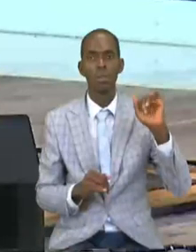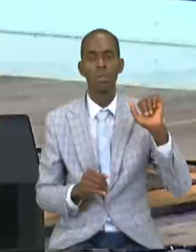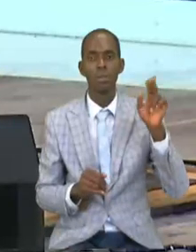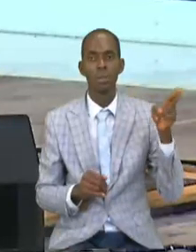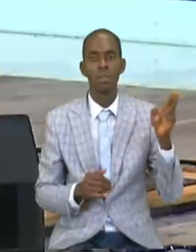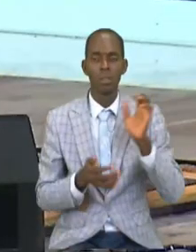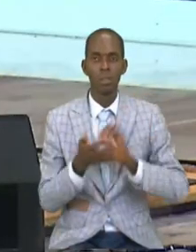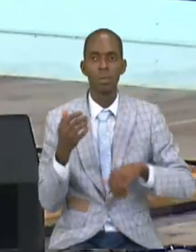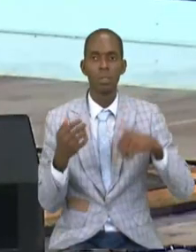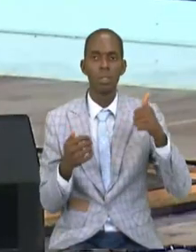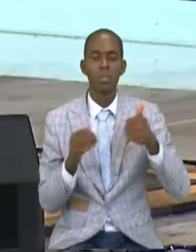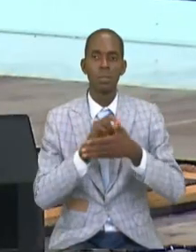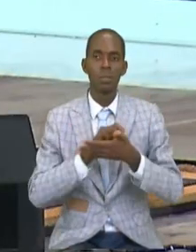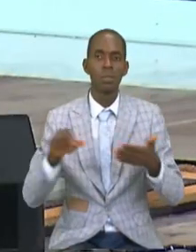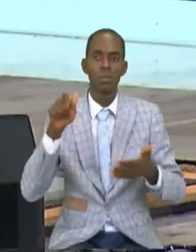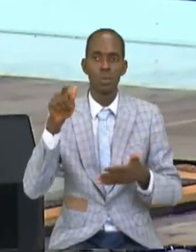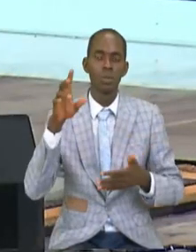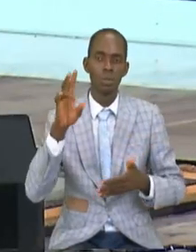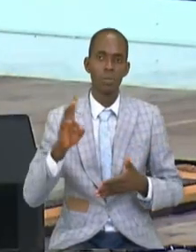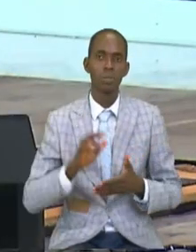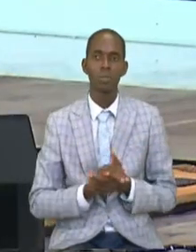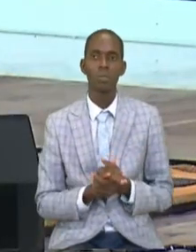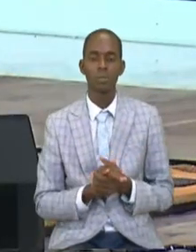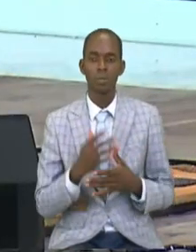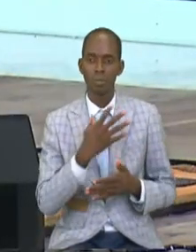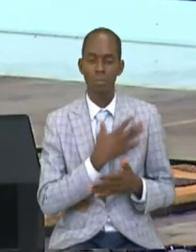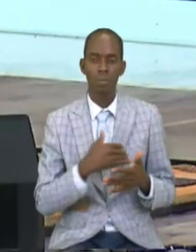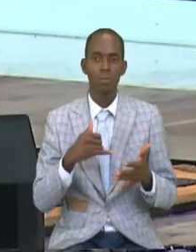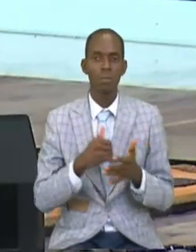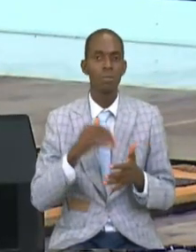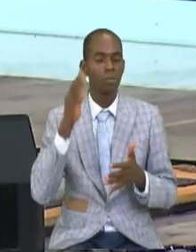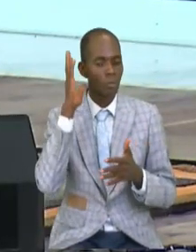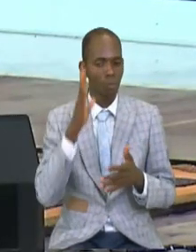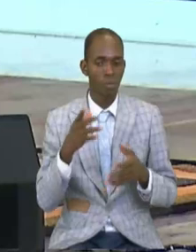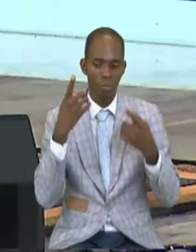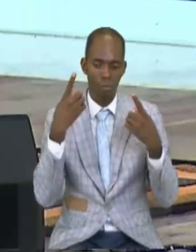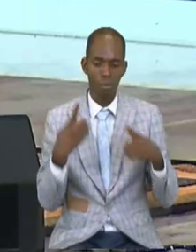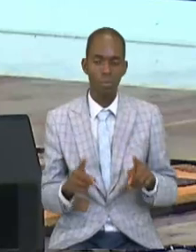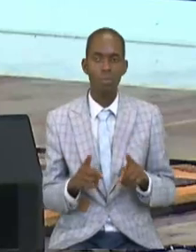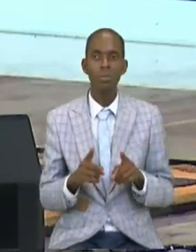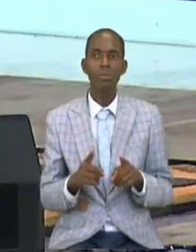27. Ésaïe 10, 27. En ce jour,